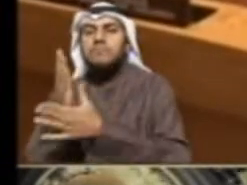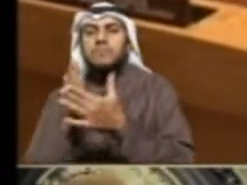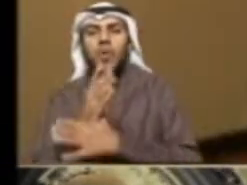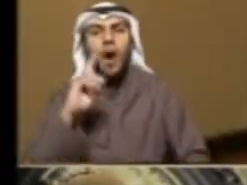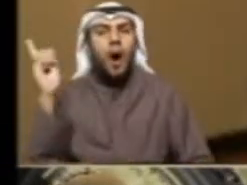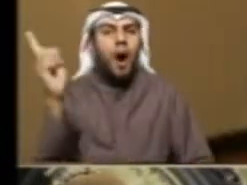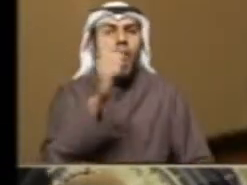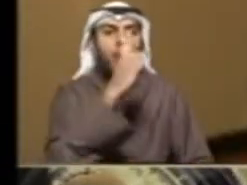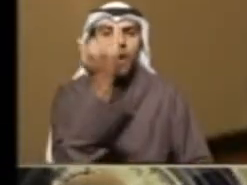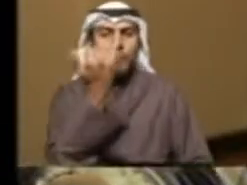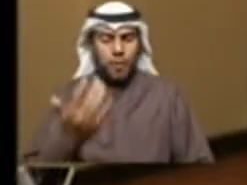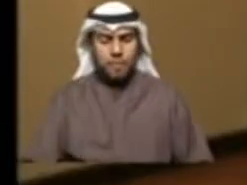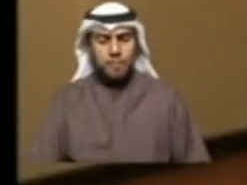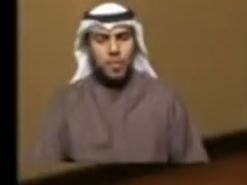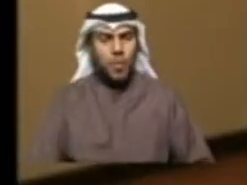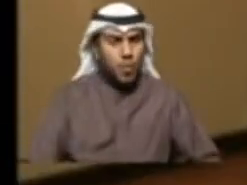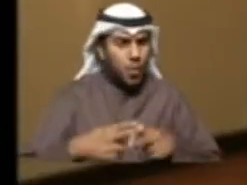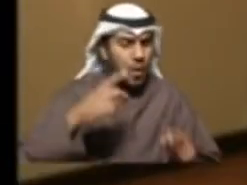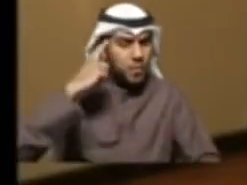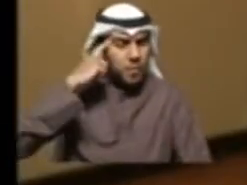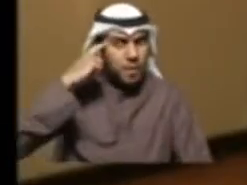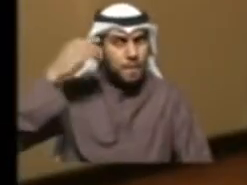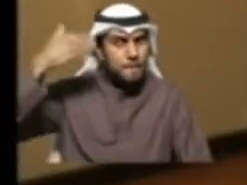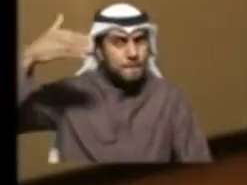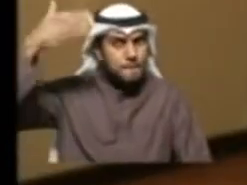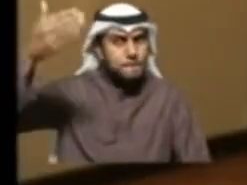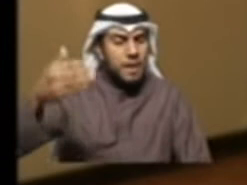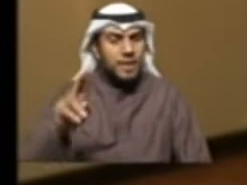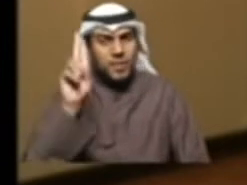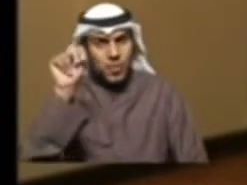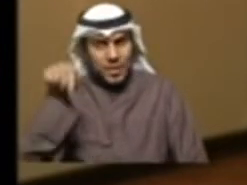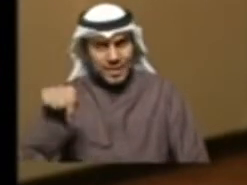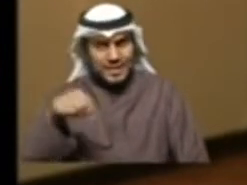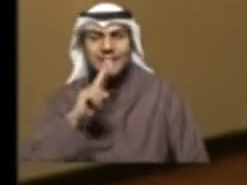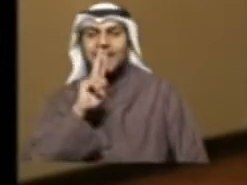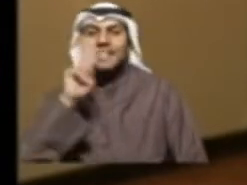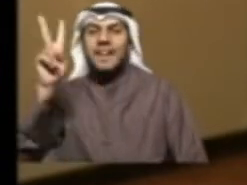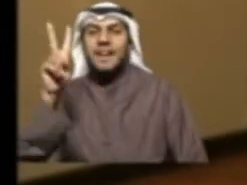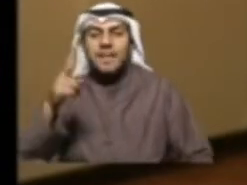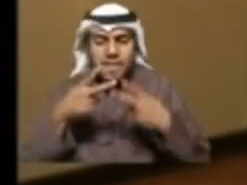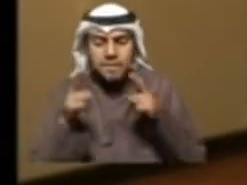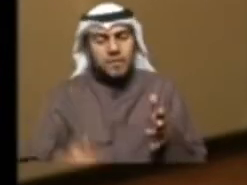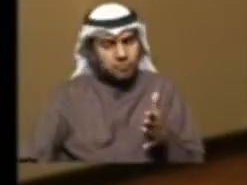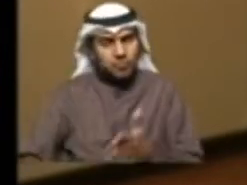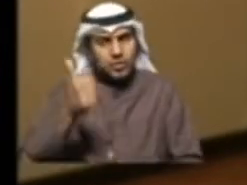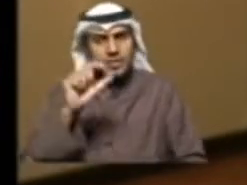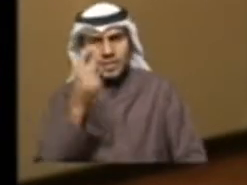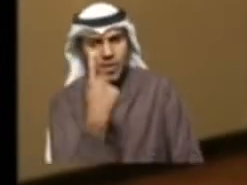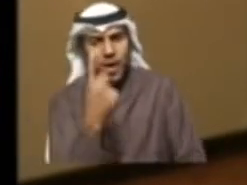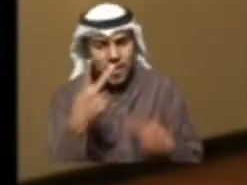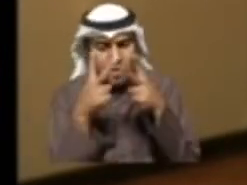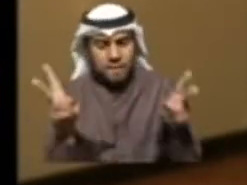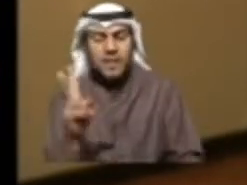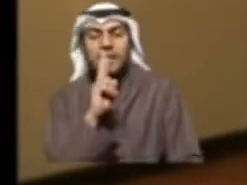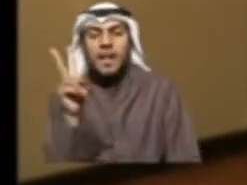والعالمي. تتطلع دولة الكويت خلال عضويتها في مجلس الأمن الدولي إلى تمثيل المجموعات الإقليمية والسياسية التي